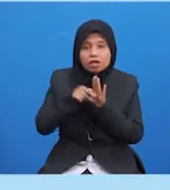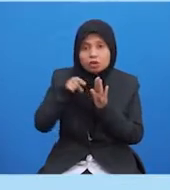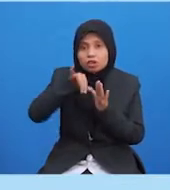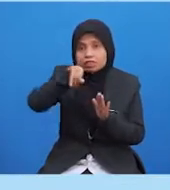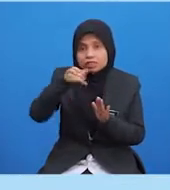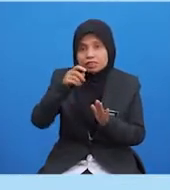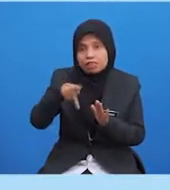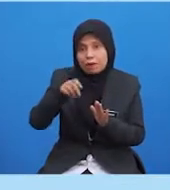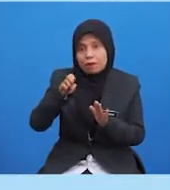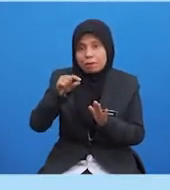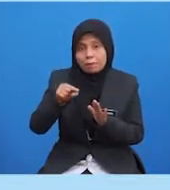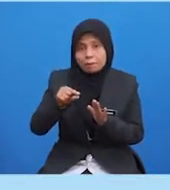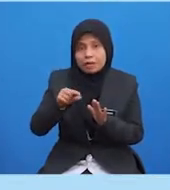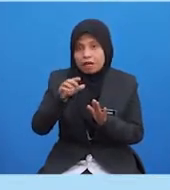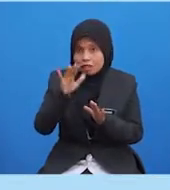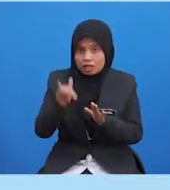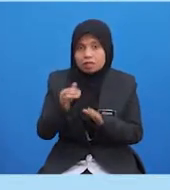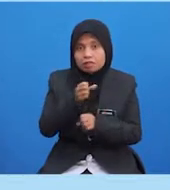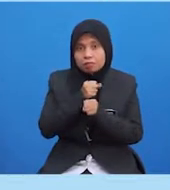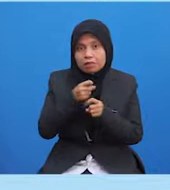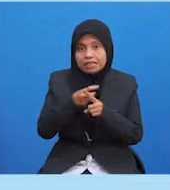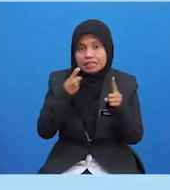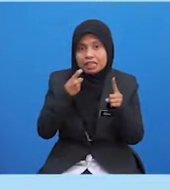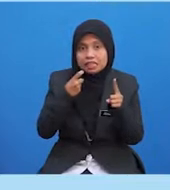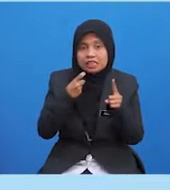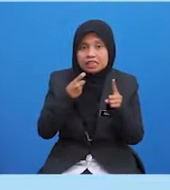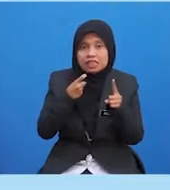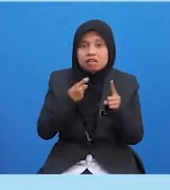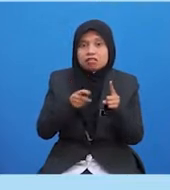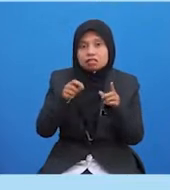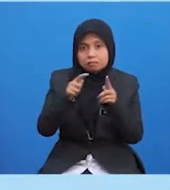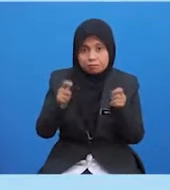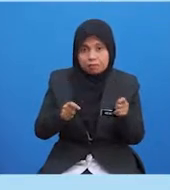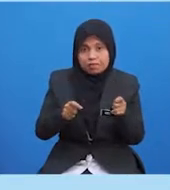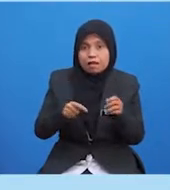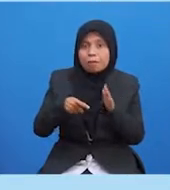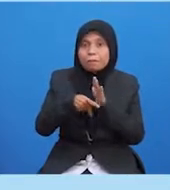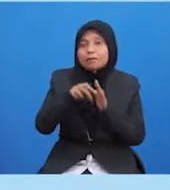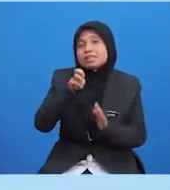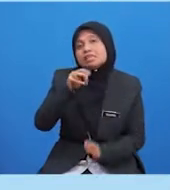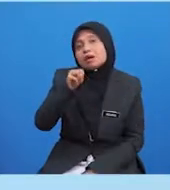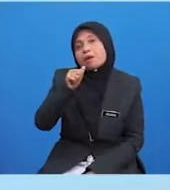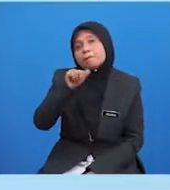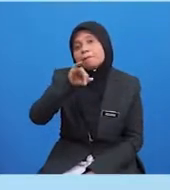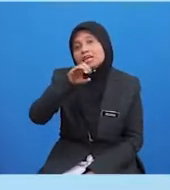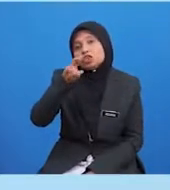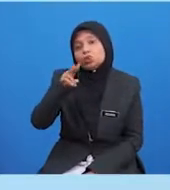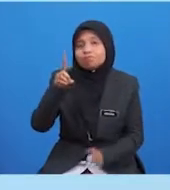gambar.jpg yang diperoleh dari directory image dalam pemacu D.